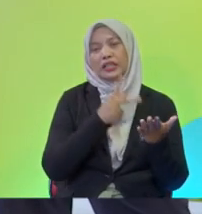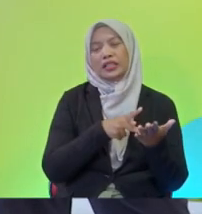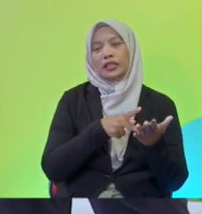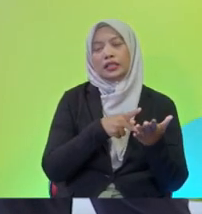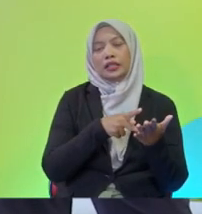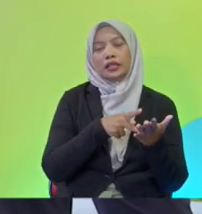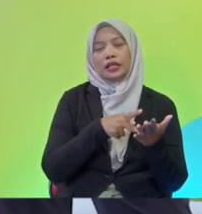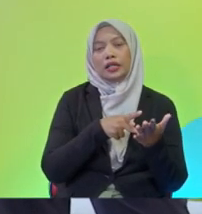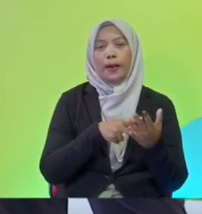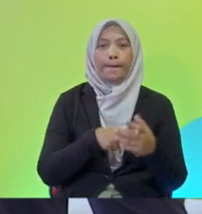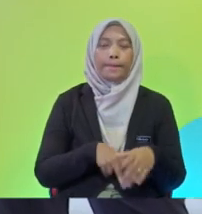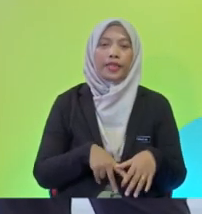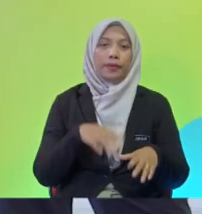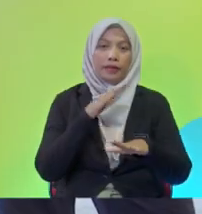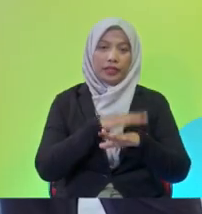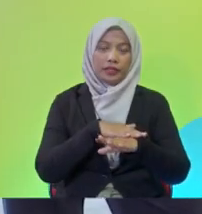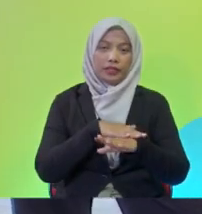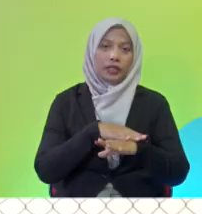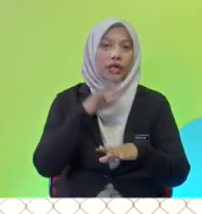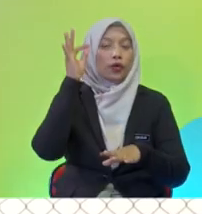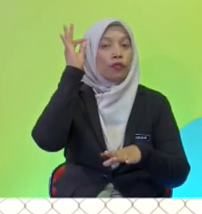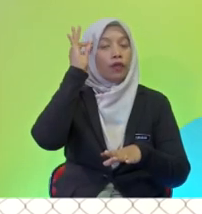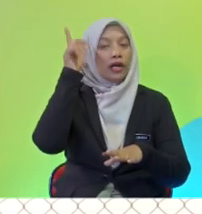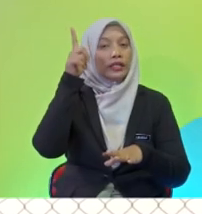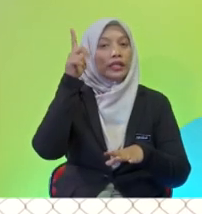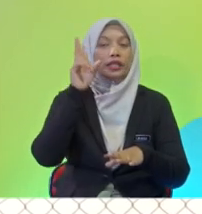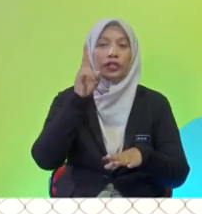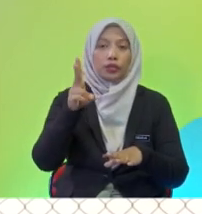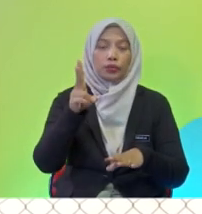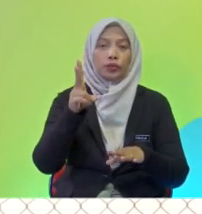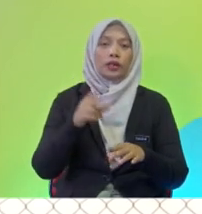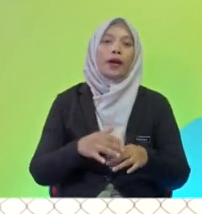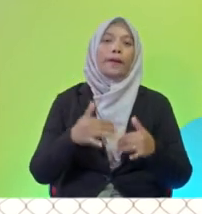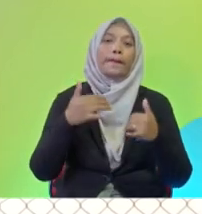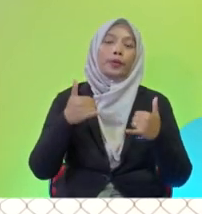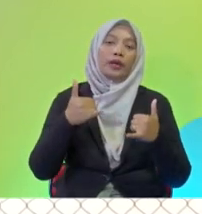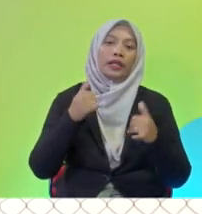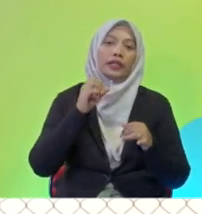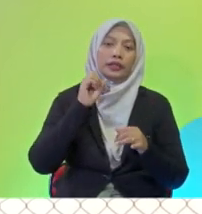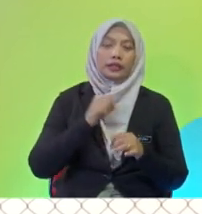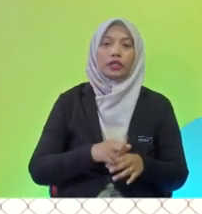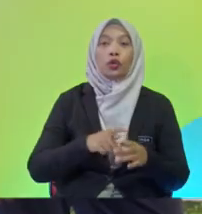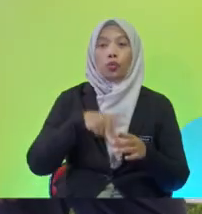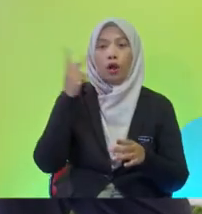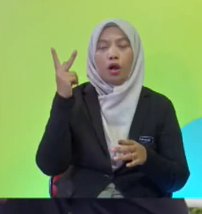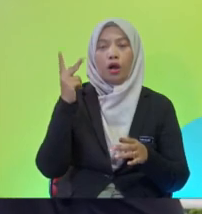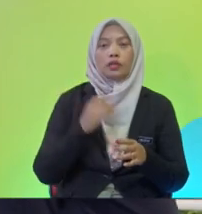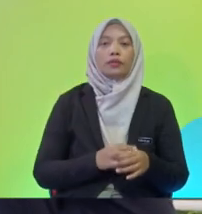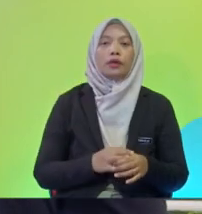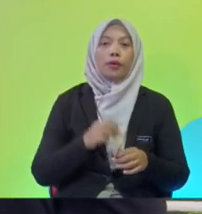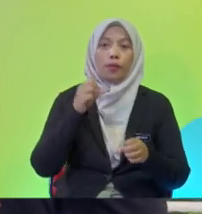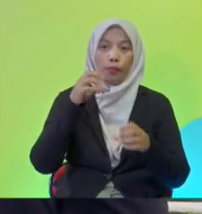tu dia melantun bola itu kepada Fadil. Jadi kedua-dua bola pemain akan disingkirkan sebab bola itu melantun.